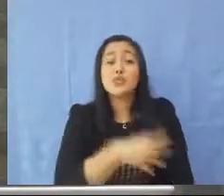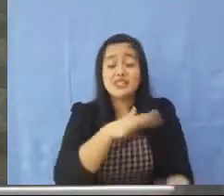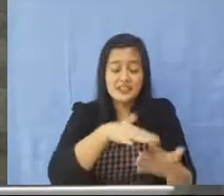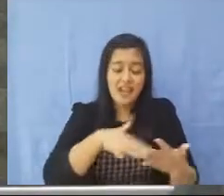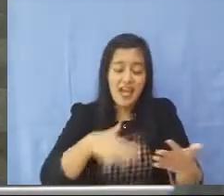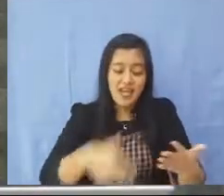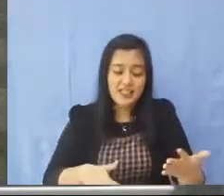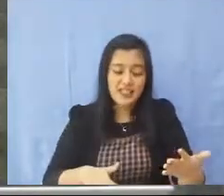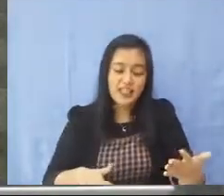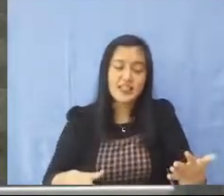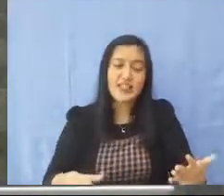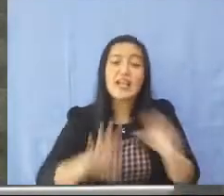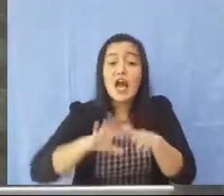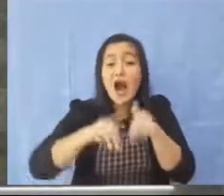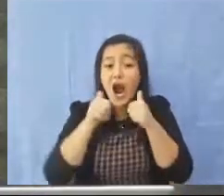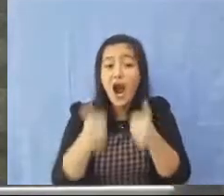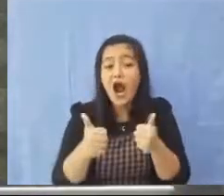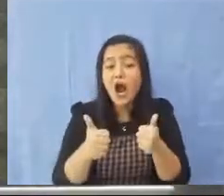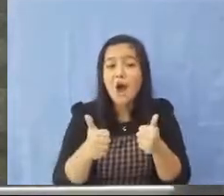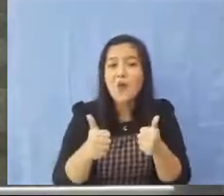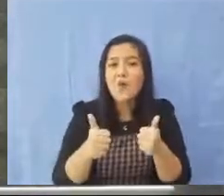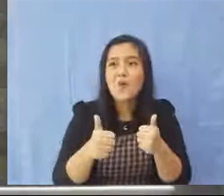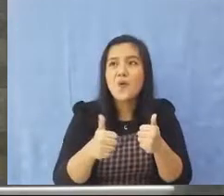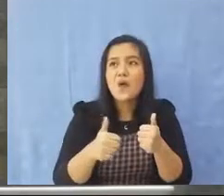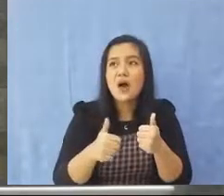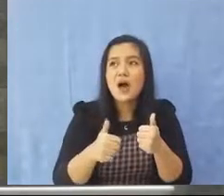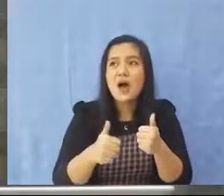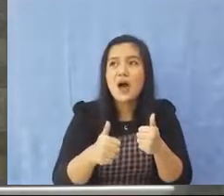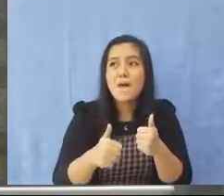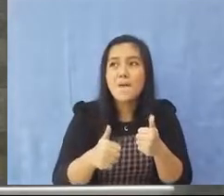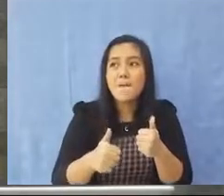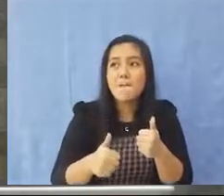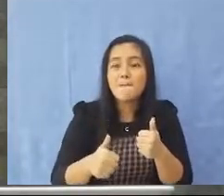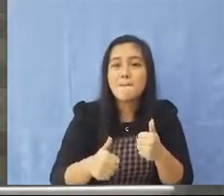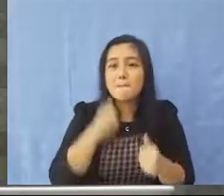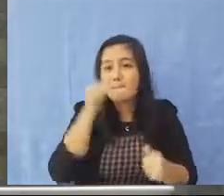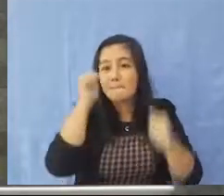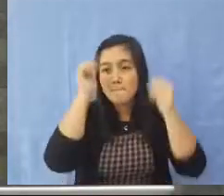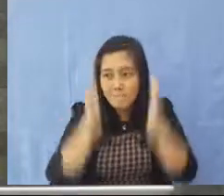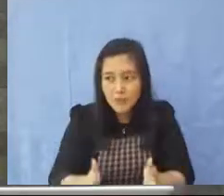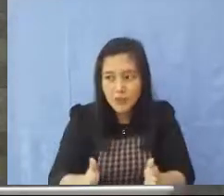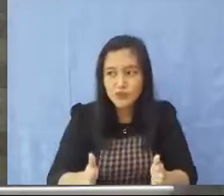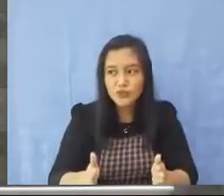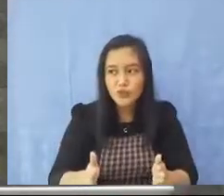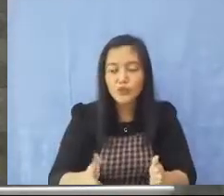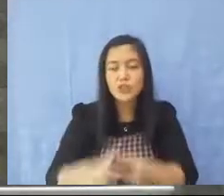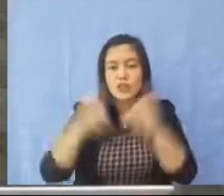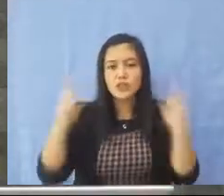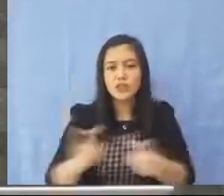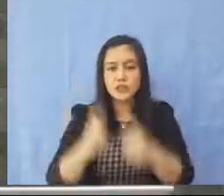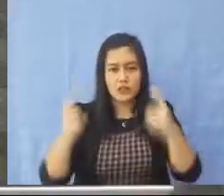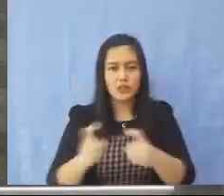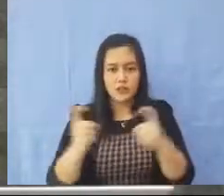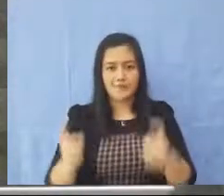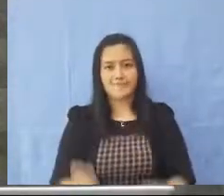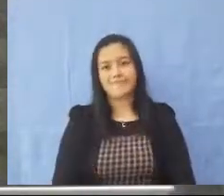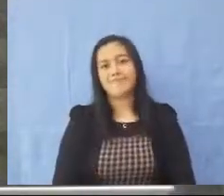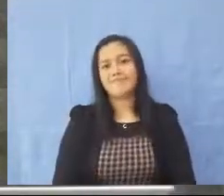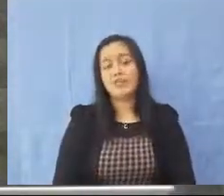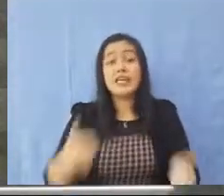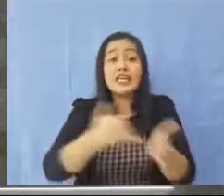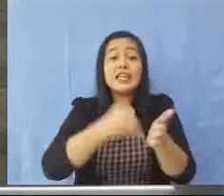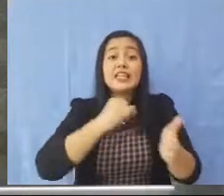sin. See? Sabi po ng Biblia, hindi lamang po yun, it's because the responsibility ay nakay Adam. So madalit